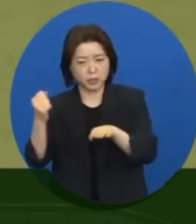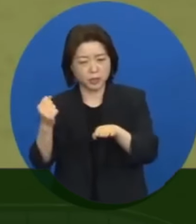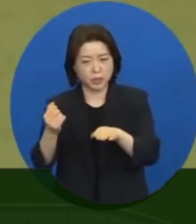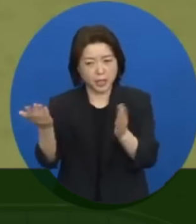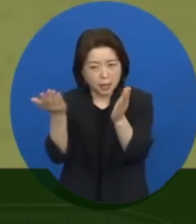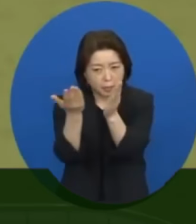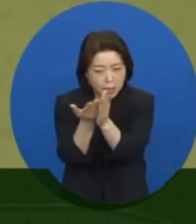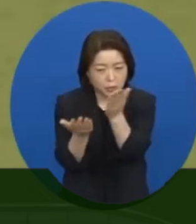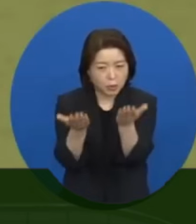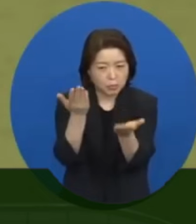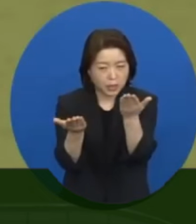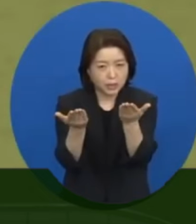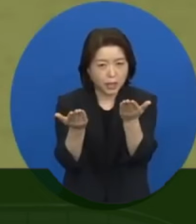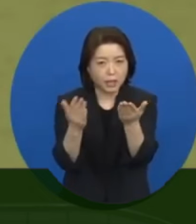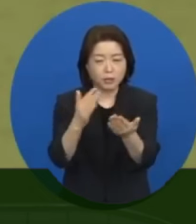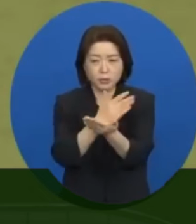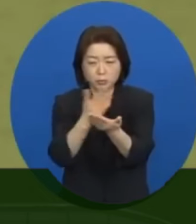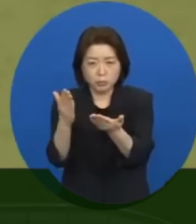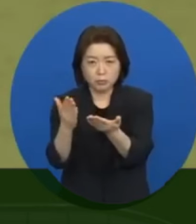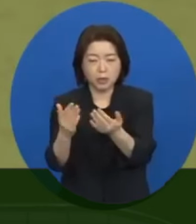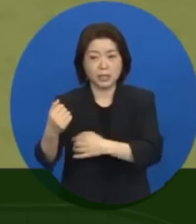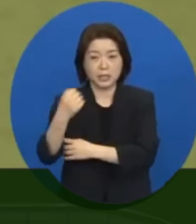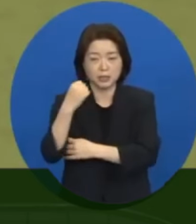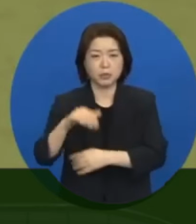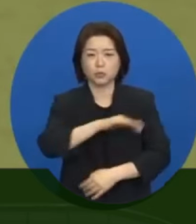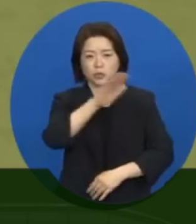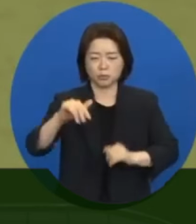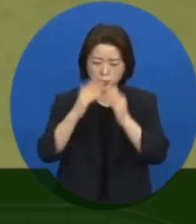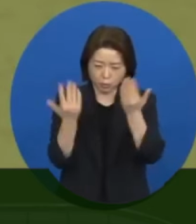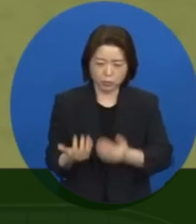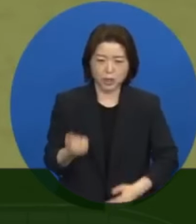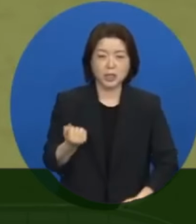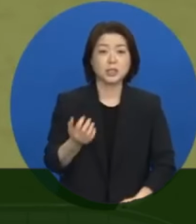분별력과 마음이 우리 모두에게 부어지게 되기를